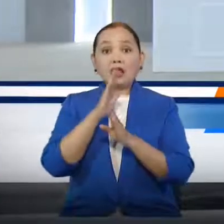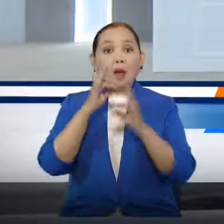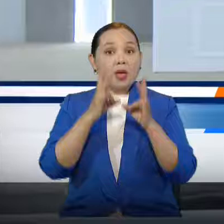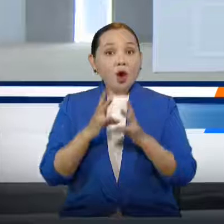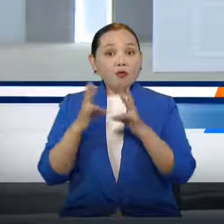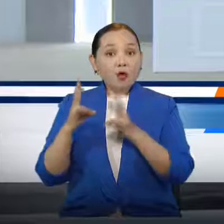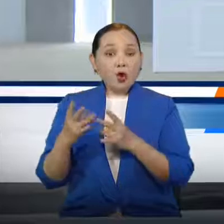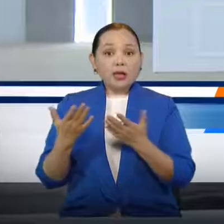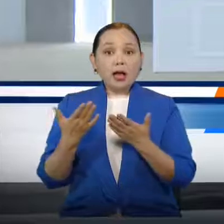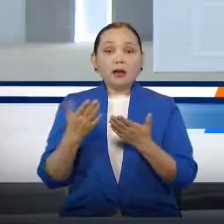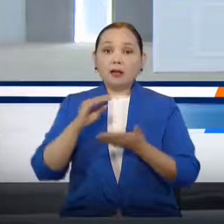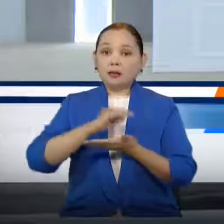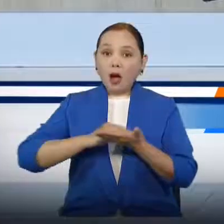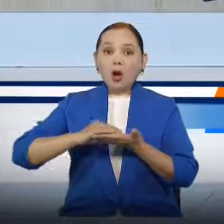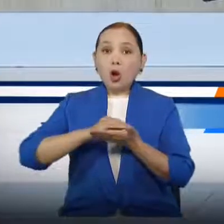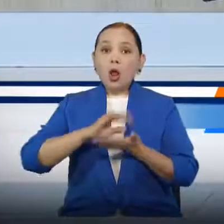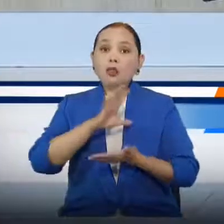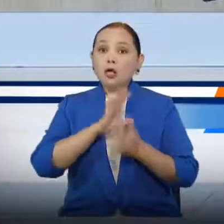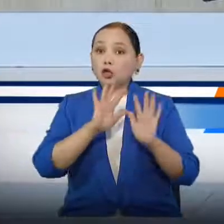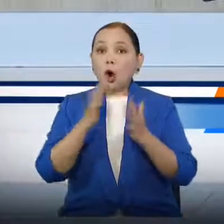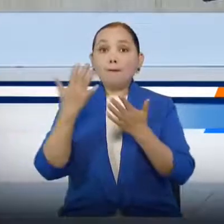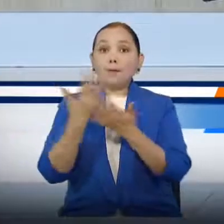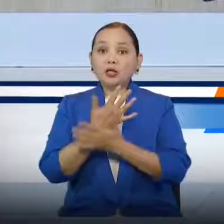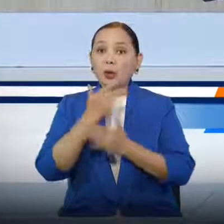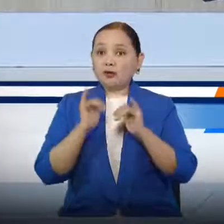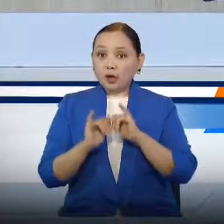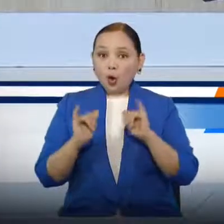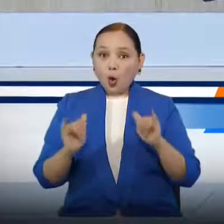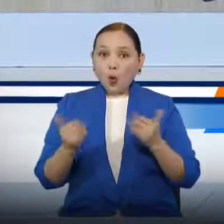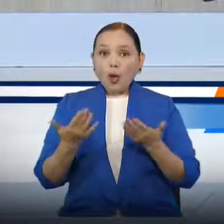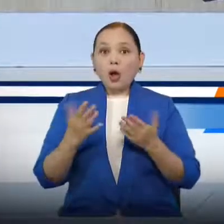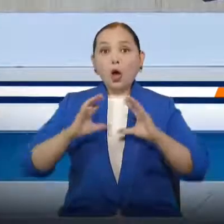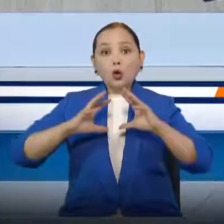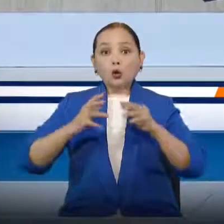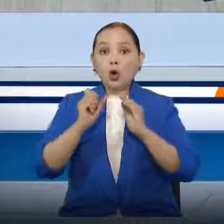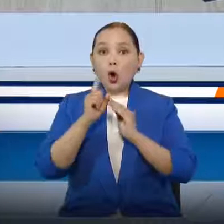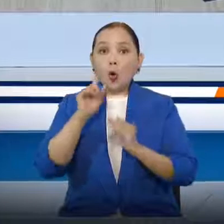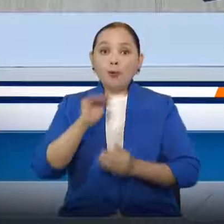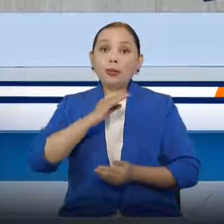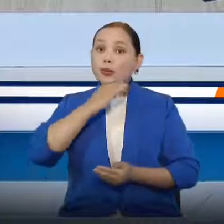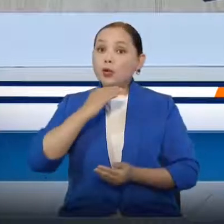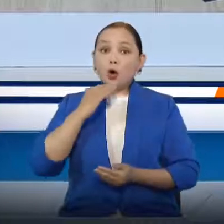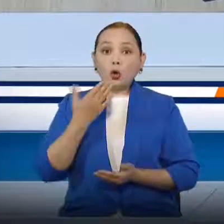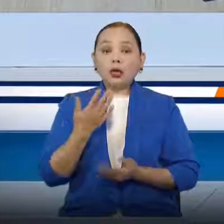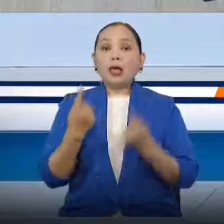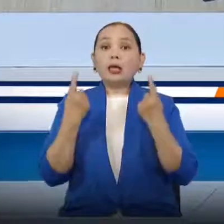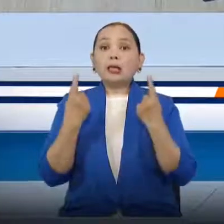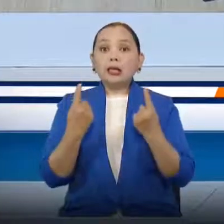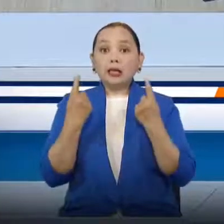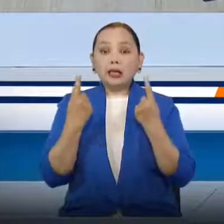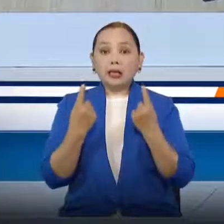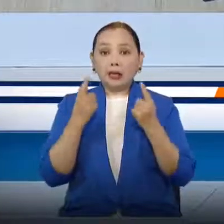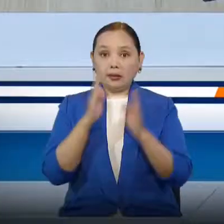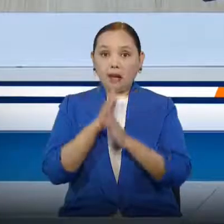ofatlar takrorlanish holati 5 barobarga ko'payib dünyada 11 mingdan ortiq yirik